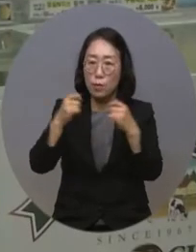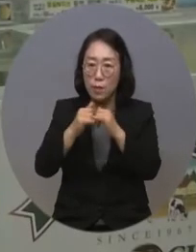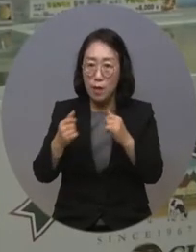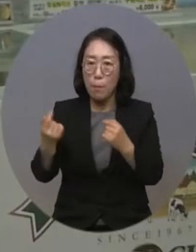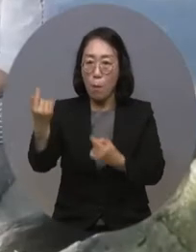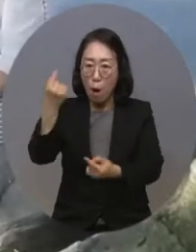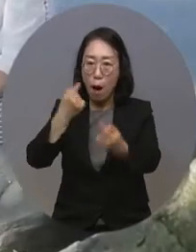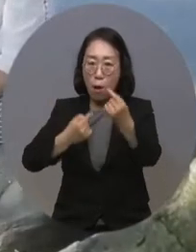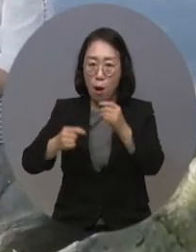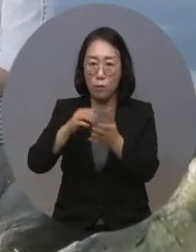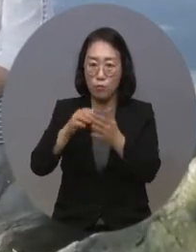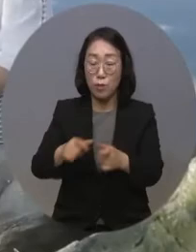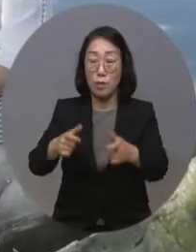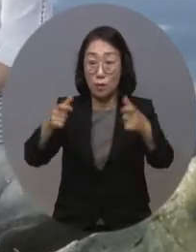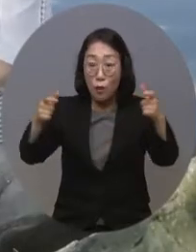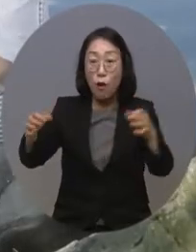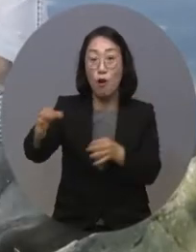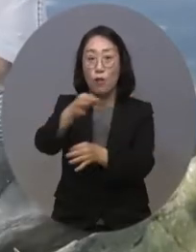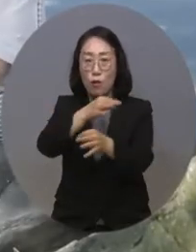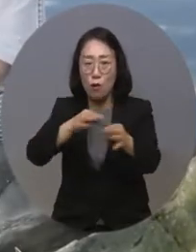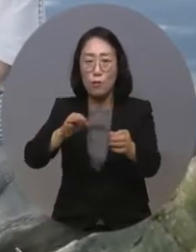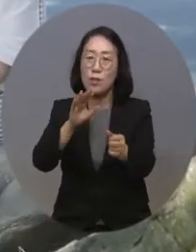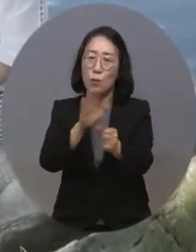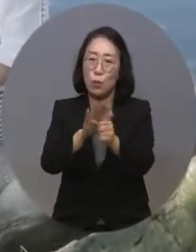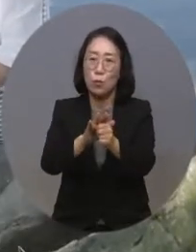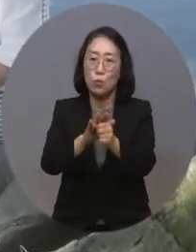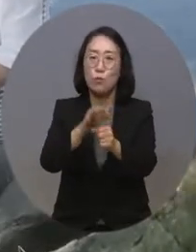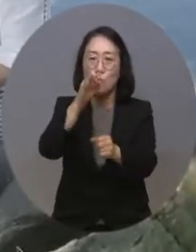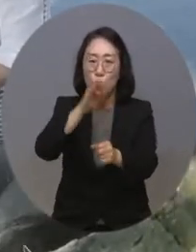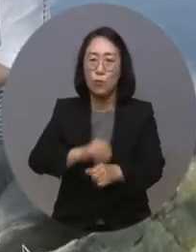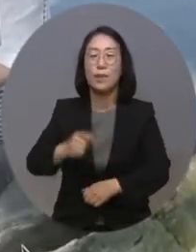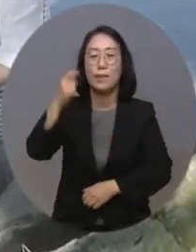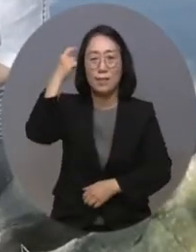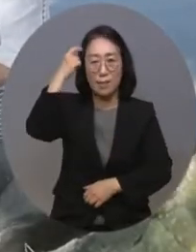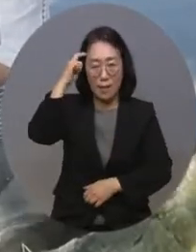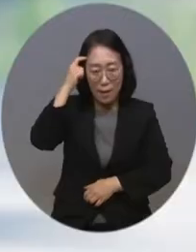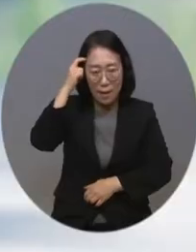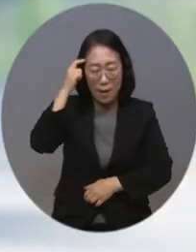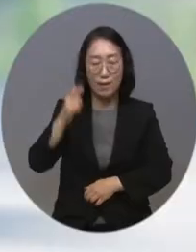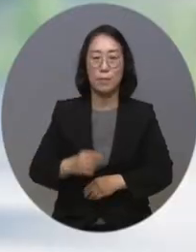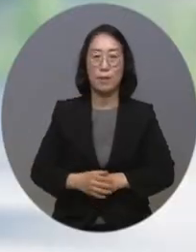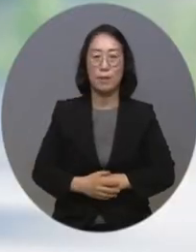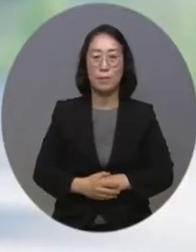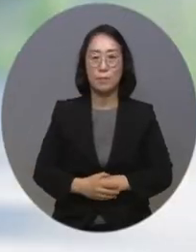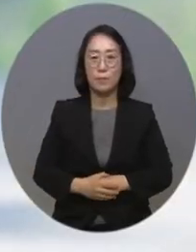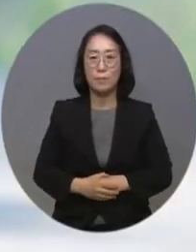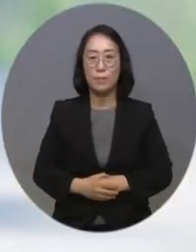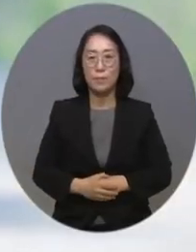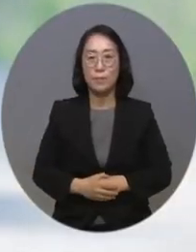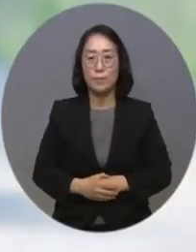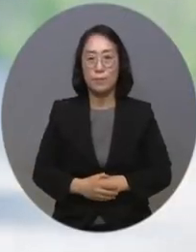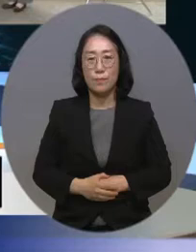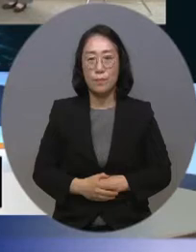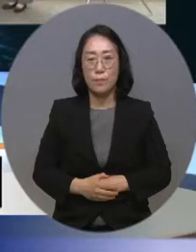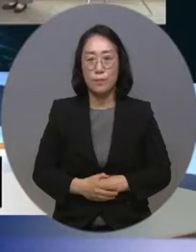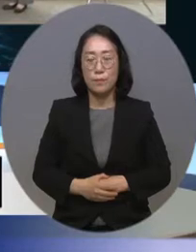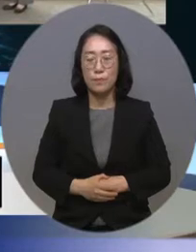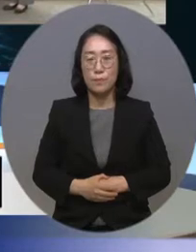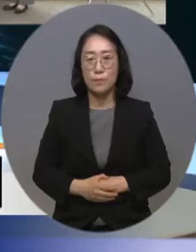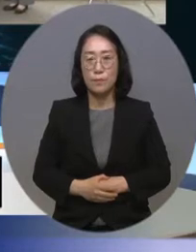지역경제 활성화에 도움이 될 것으로 기대하고 있습니다. 복지TV 전북방송 장유진입니다.